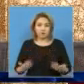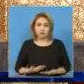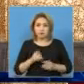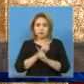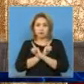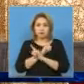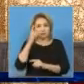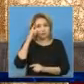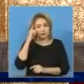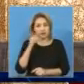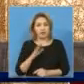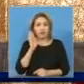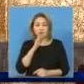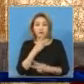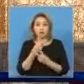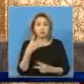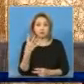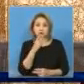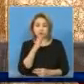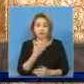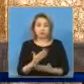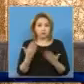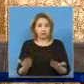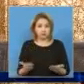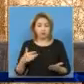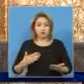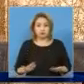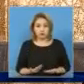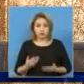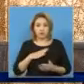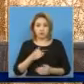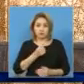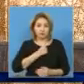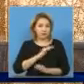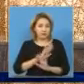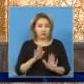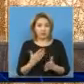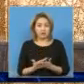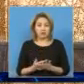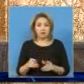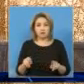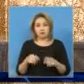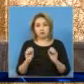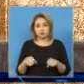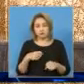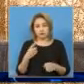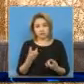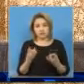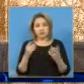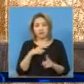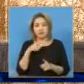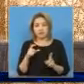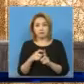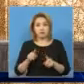деп санап жүрдім. Анамды көрмегеніме 4 жылдай болды. Осында тұрады. Енді оған да өкпем жоқ. Мүмкін солай айтуы керек болған шығар. Қазір